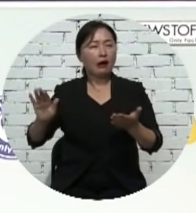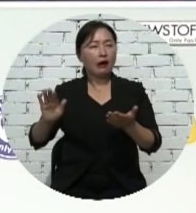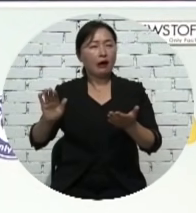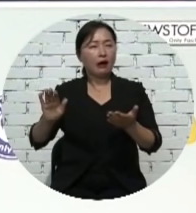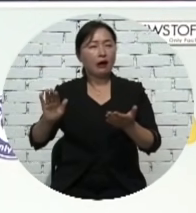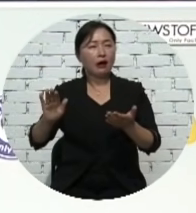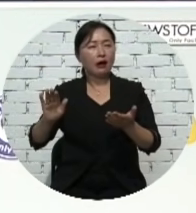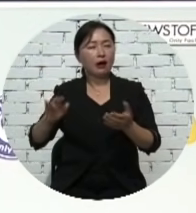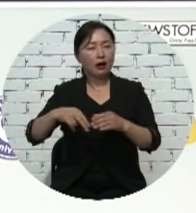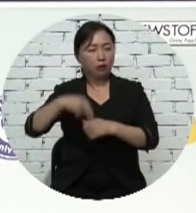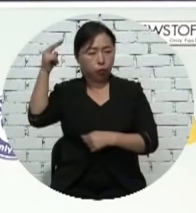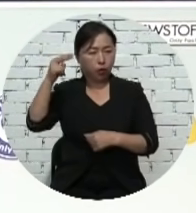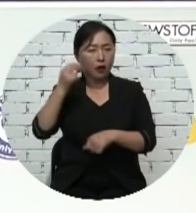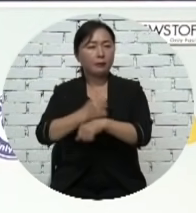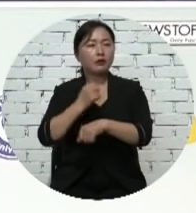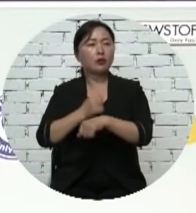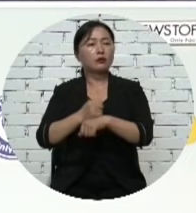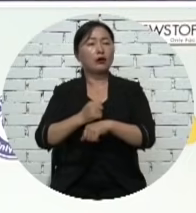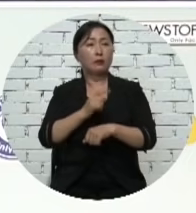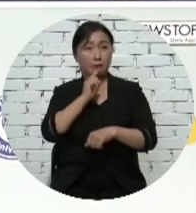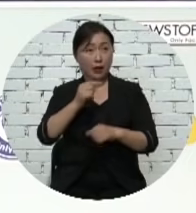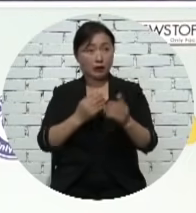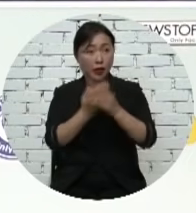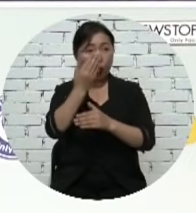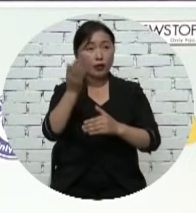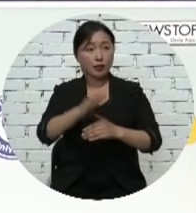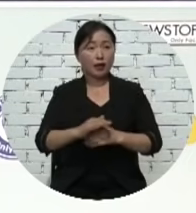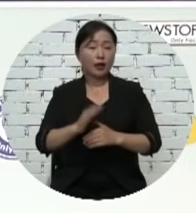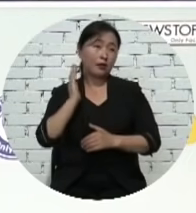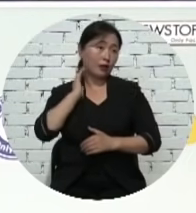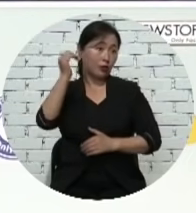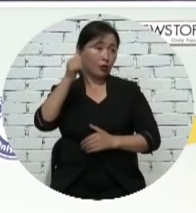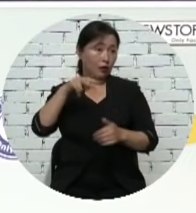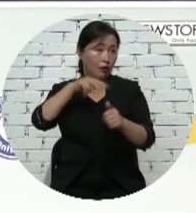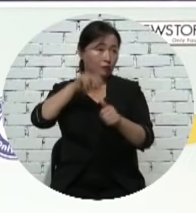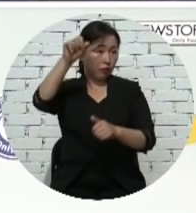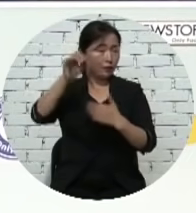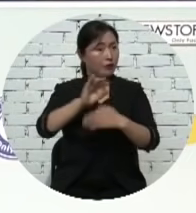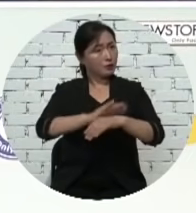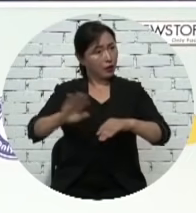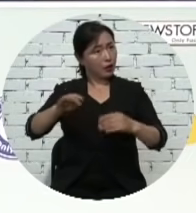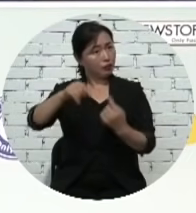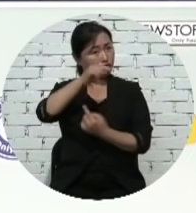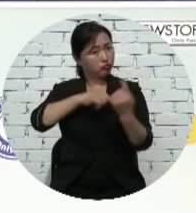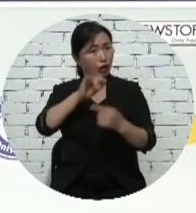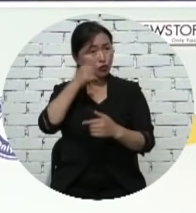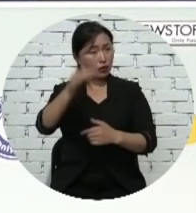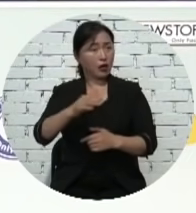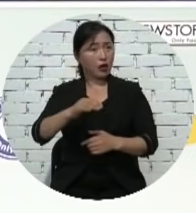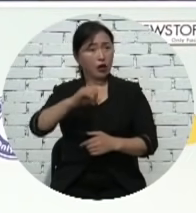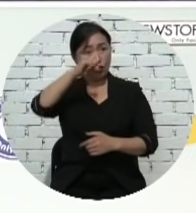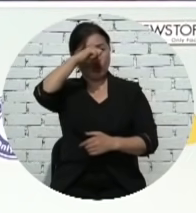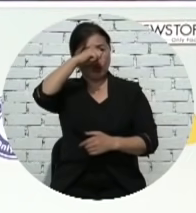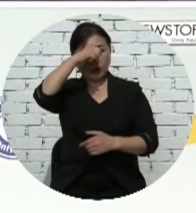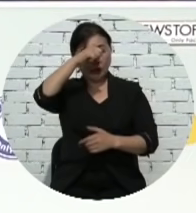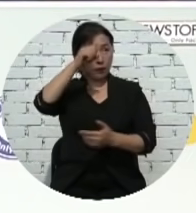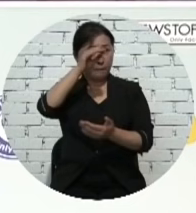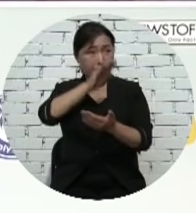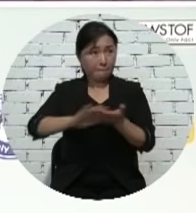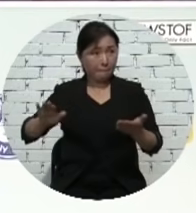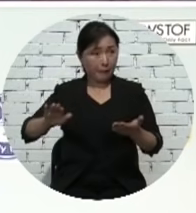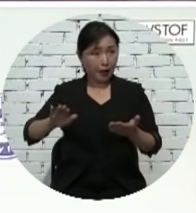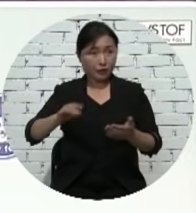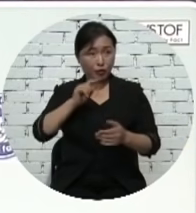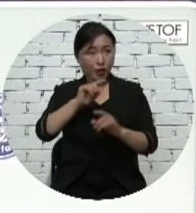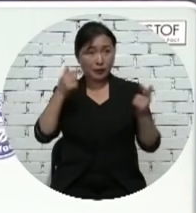나오는데 국가 이거 대통령 돼서 잘 하실 수 있는지 굉장히 의문이거든요. 국가 재정 말아먹는 거 아닙니까? 그게 다 이제